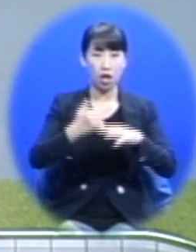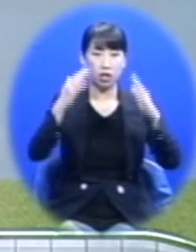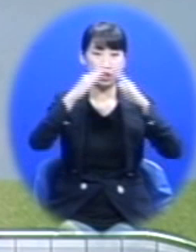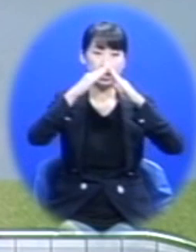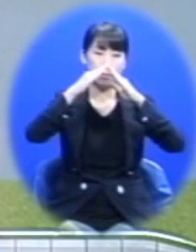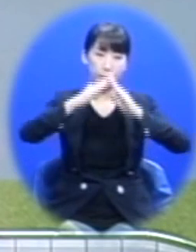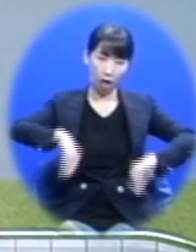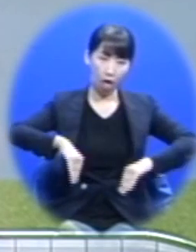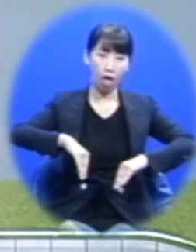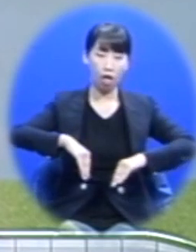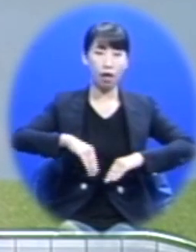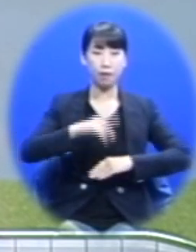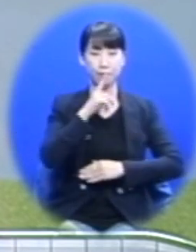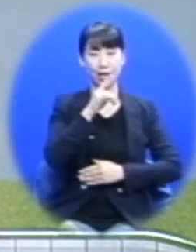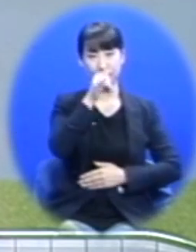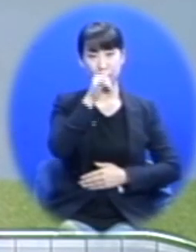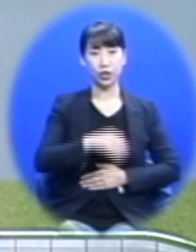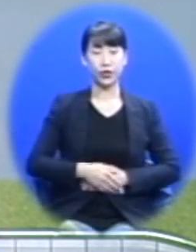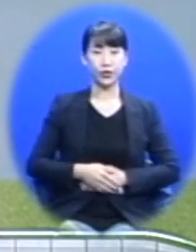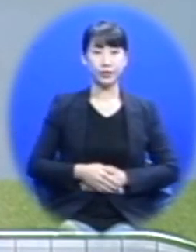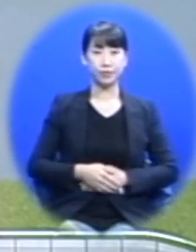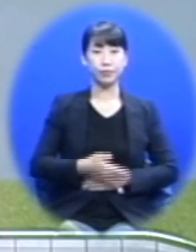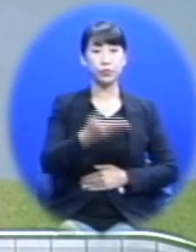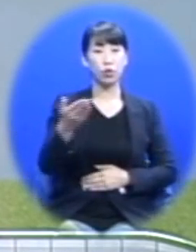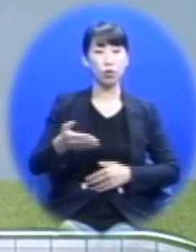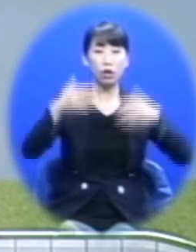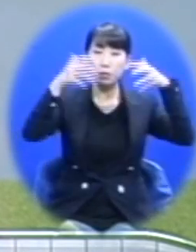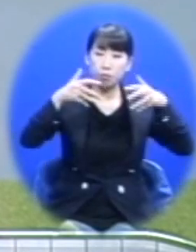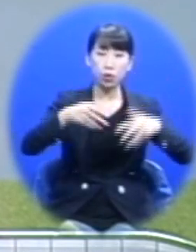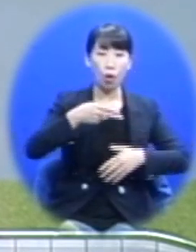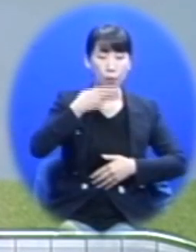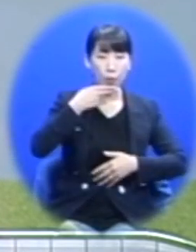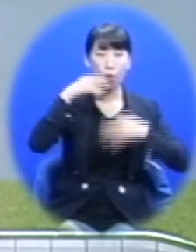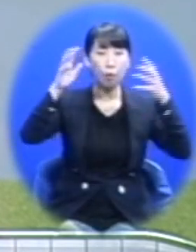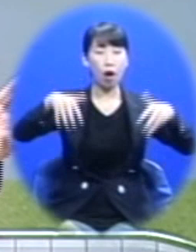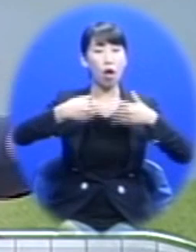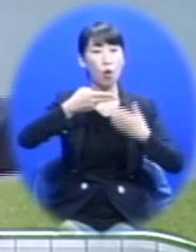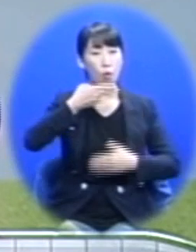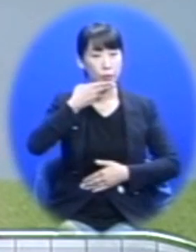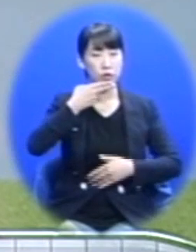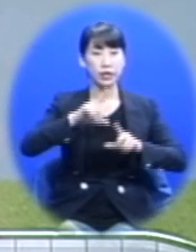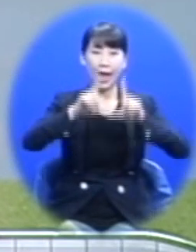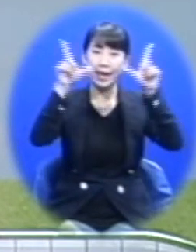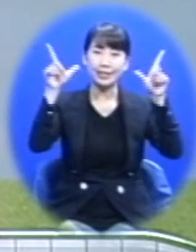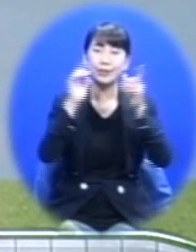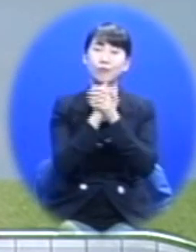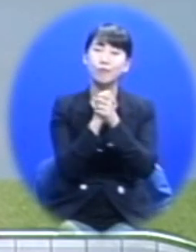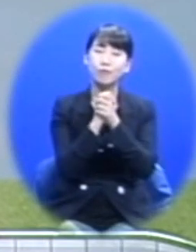그 무너짐이 심하니라. 여러분 비도 없고 바람도 없는 편안한 날씨만 계속되기를 구하지